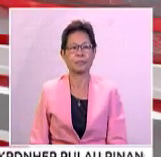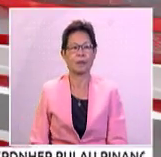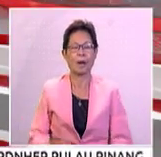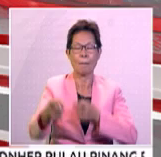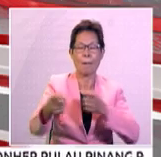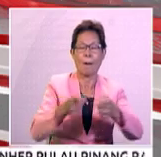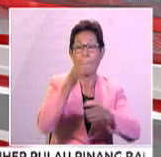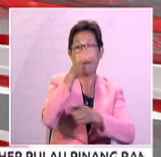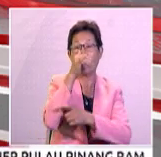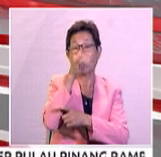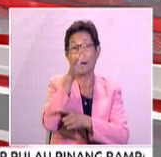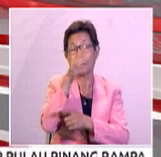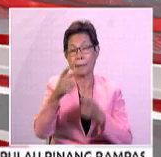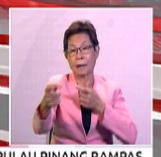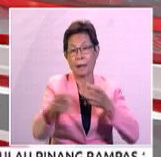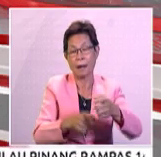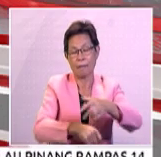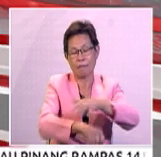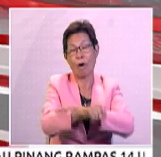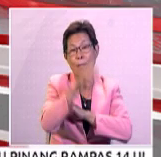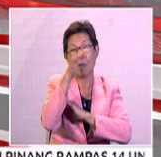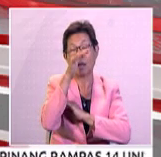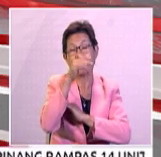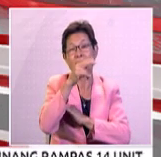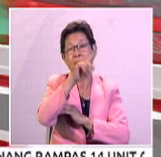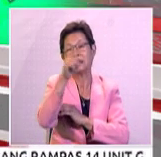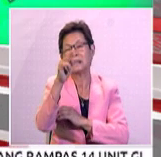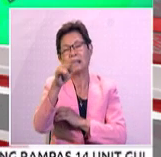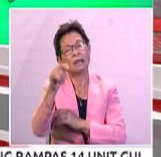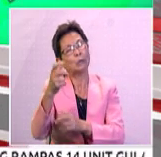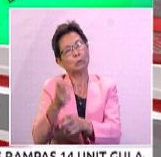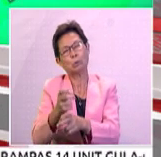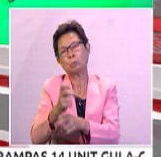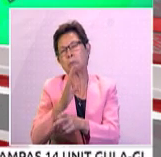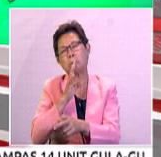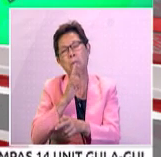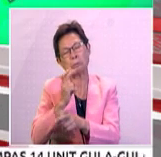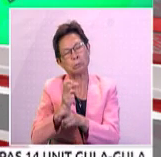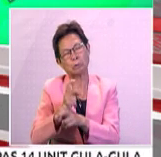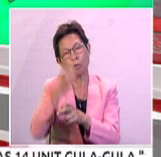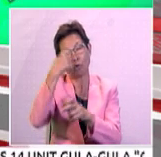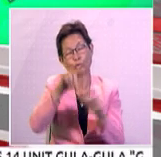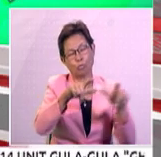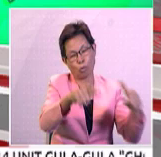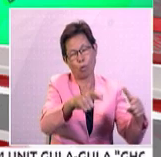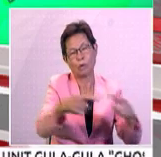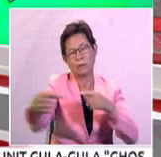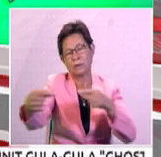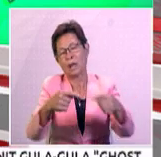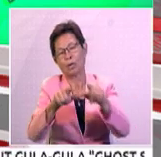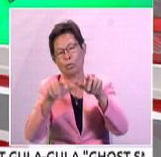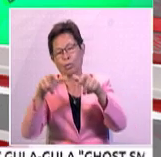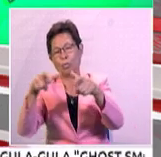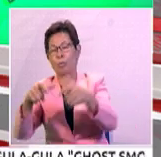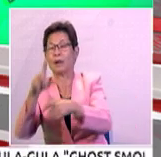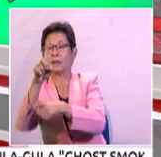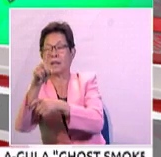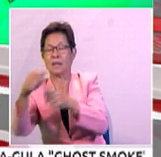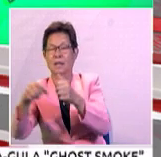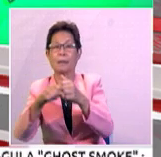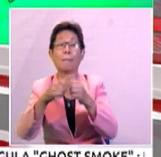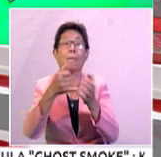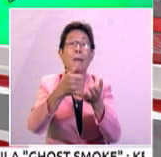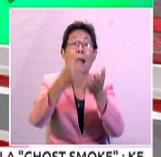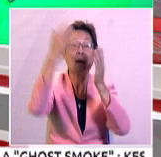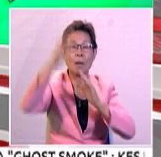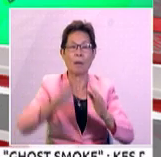Pengendali Melaka United Zainal Abidin Hassan mengakui tiada laluan mudah buat skuadnya dalam saingan kumpulan D pada kempen Piala Malaysia.